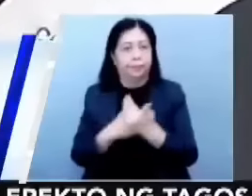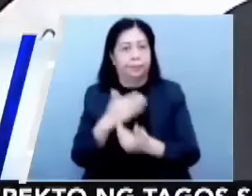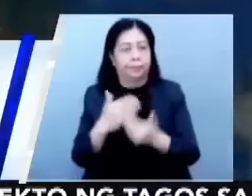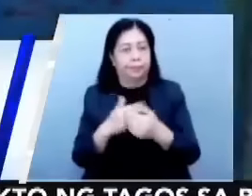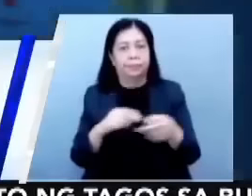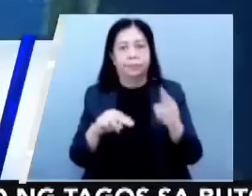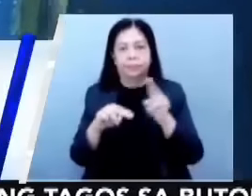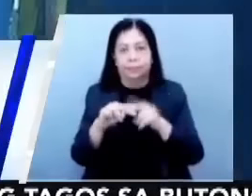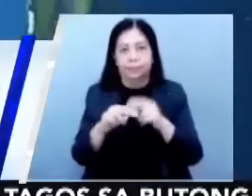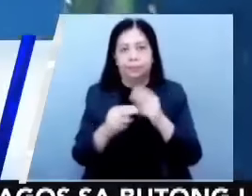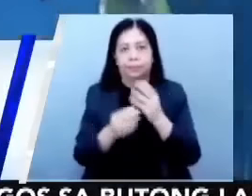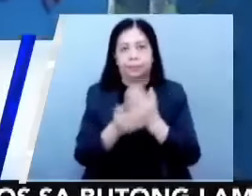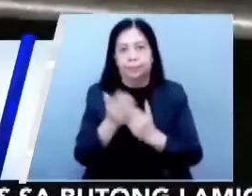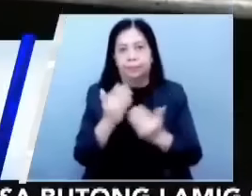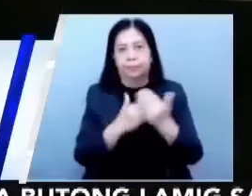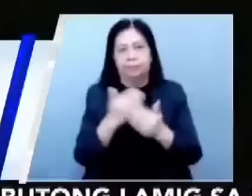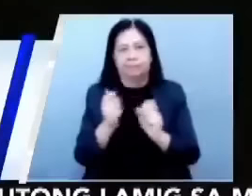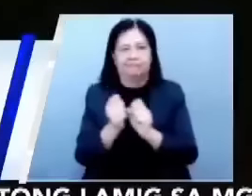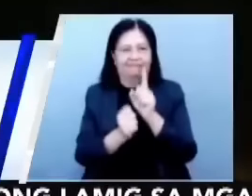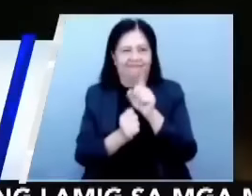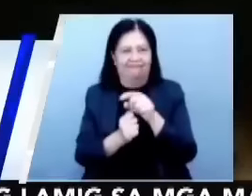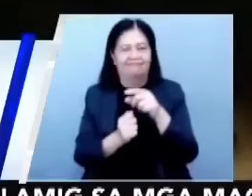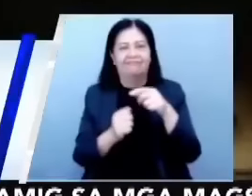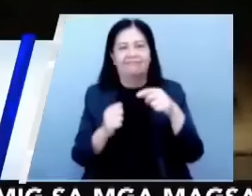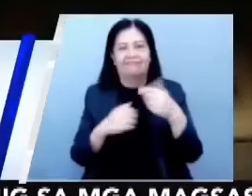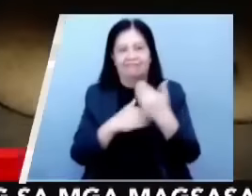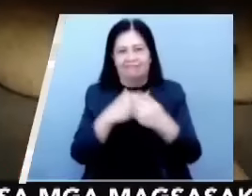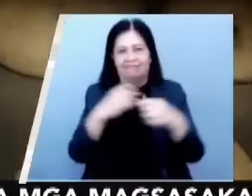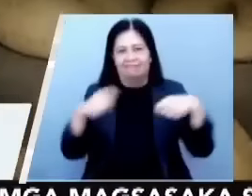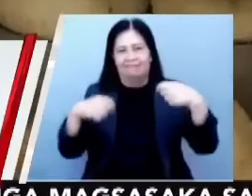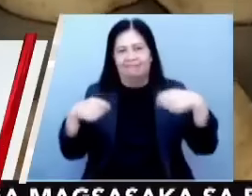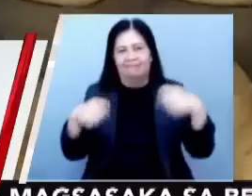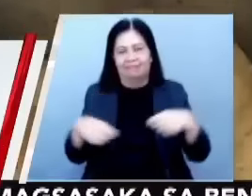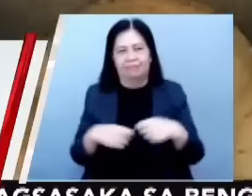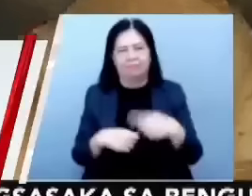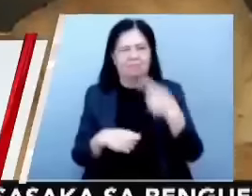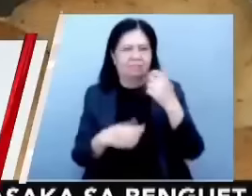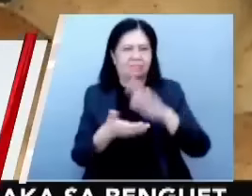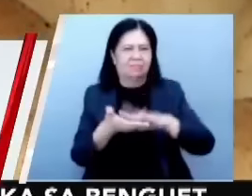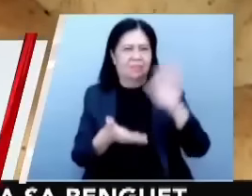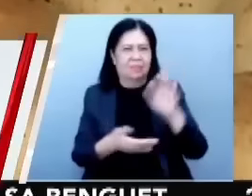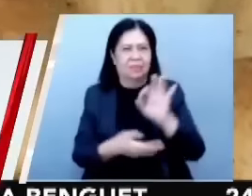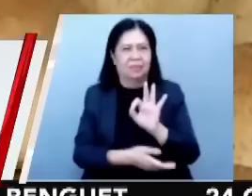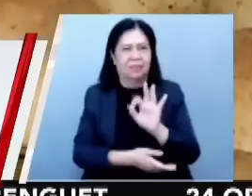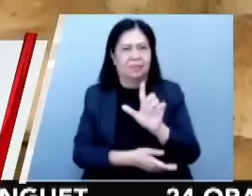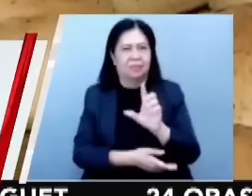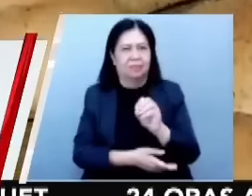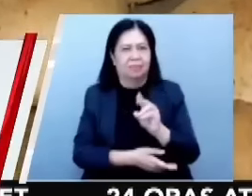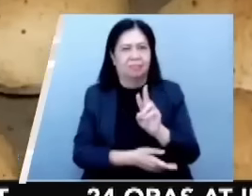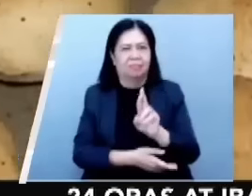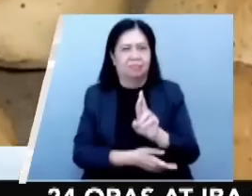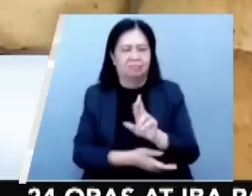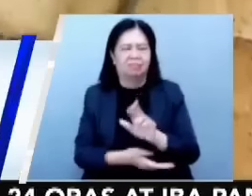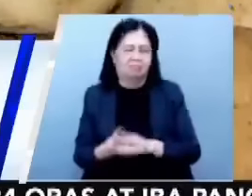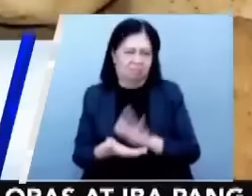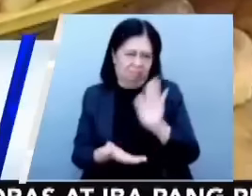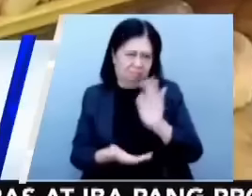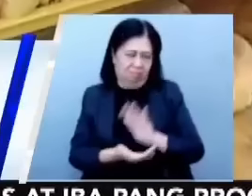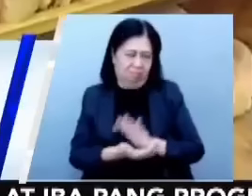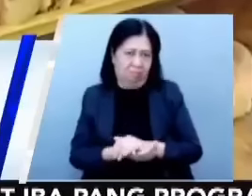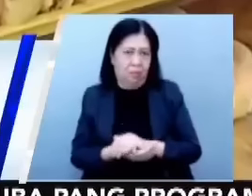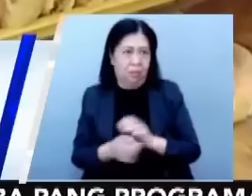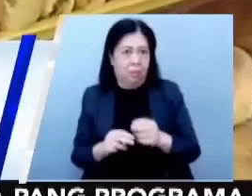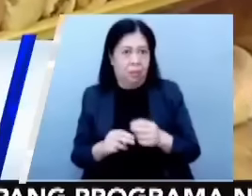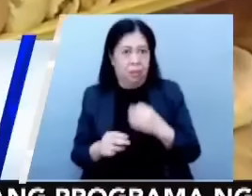tinapay maliban sa pandesal. Mataas na nga ang presyo kasi ng harina. eh pagtataasan pa namin, di